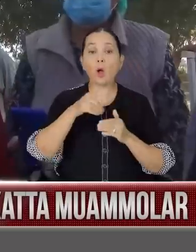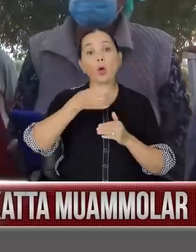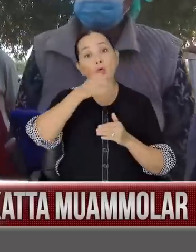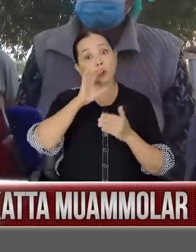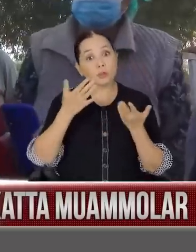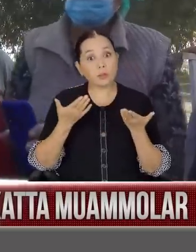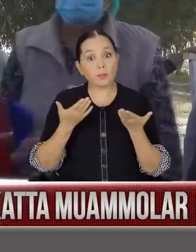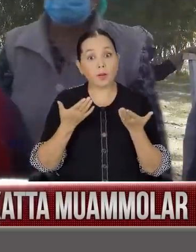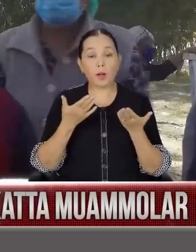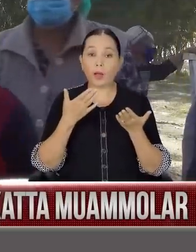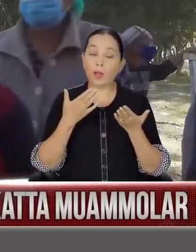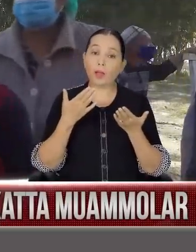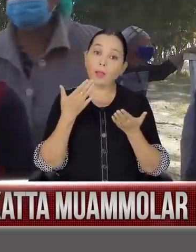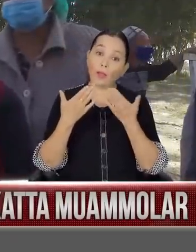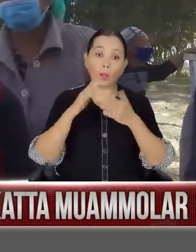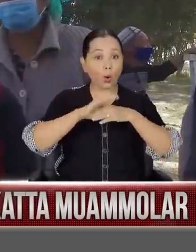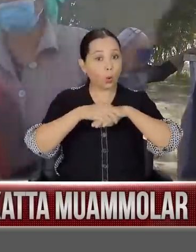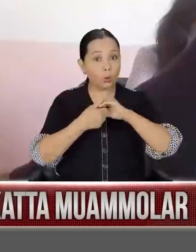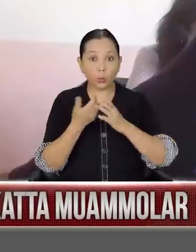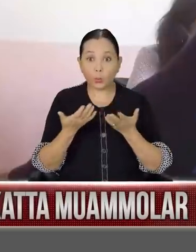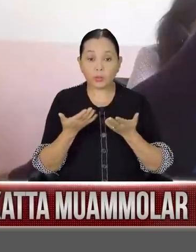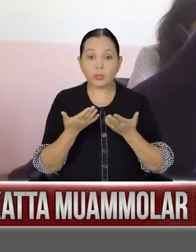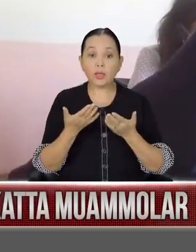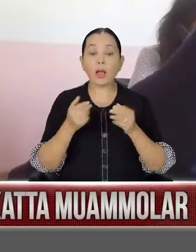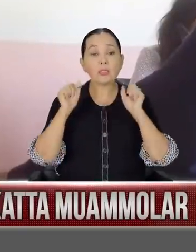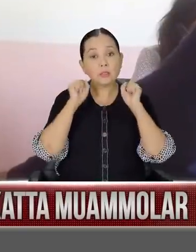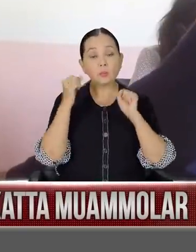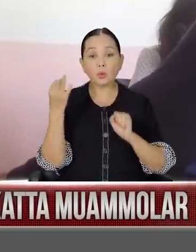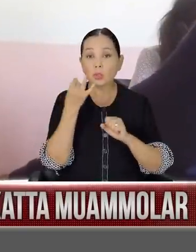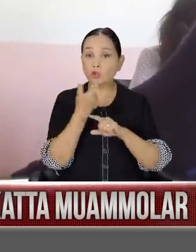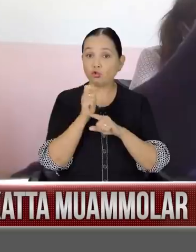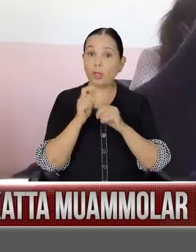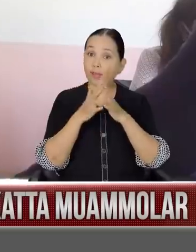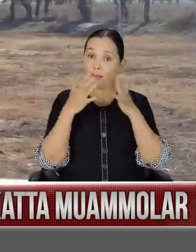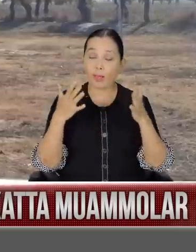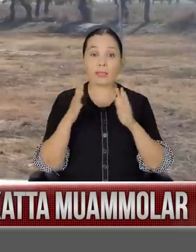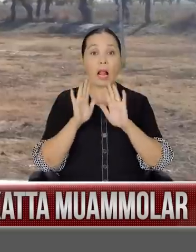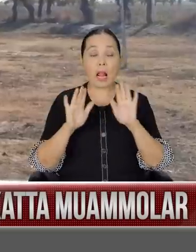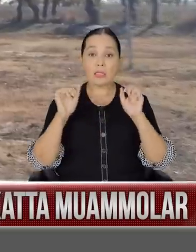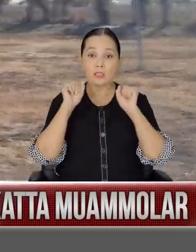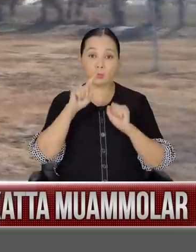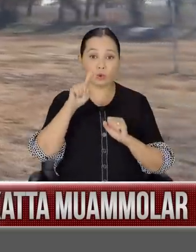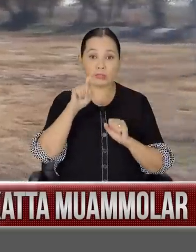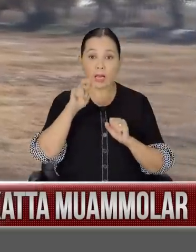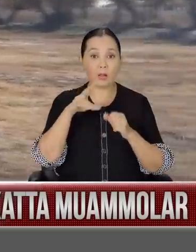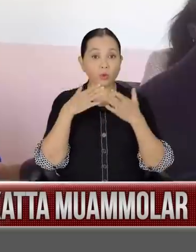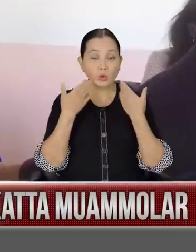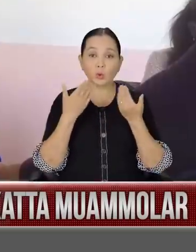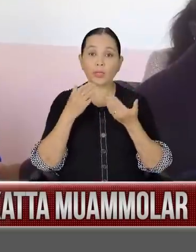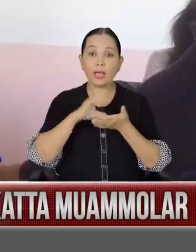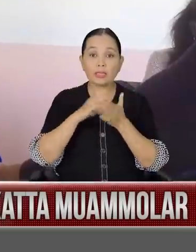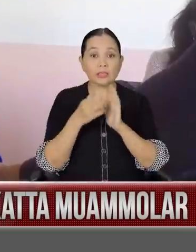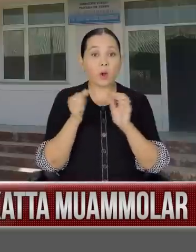ichsinmi bolalar? Har zamonga qo'lini yuvsinmi? Sportga qiziqishimiz juda ham katta, lekin sport zalimiz yo'q.